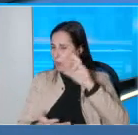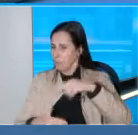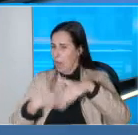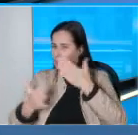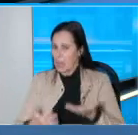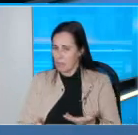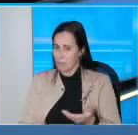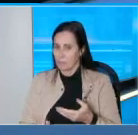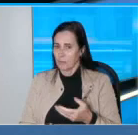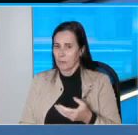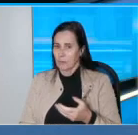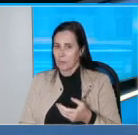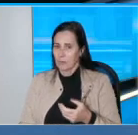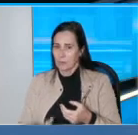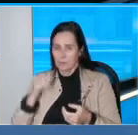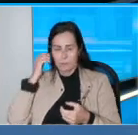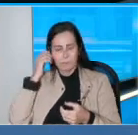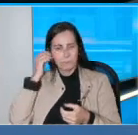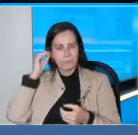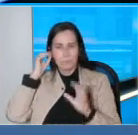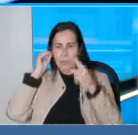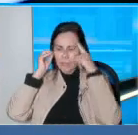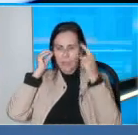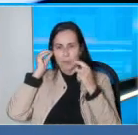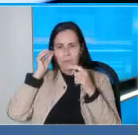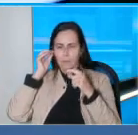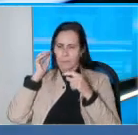יש? אם כן, אני לא מבינה את ההיגיון שם. מה דעתך? לא,